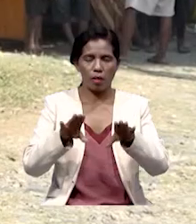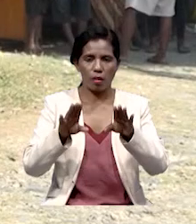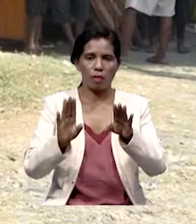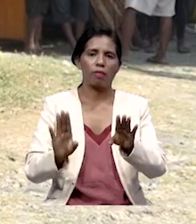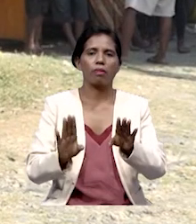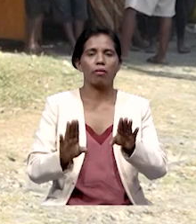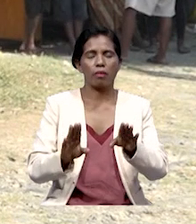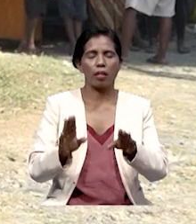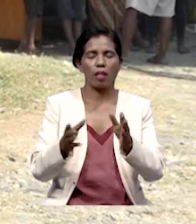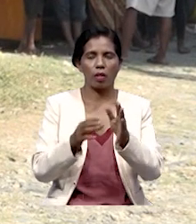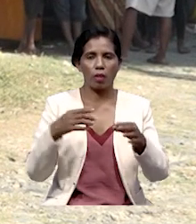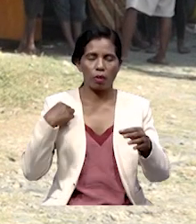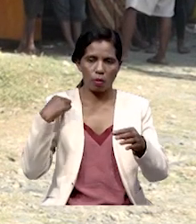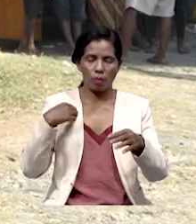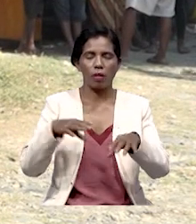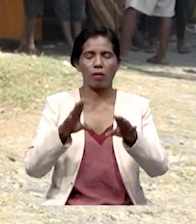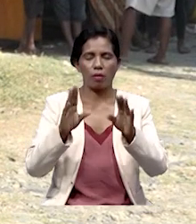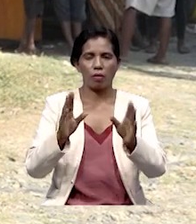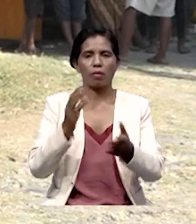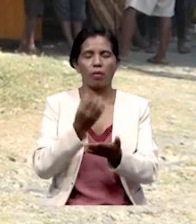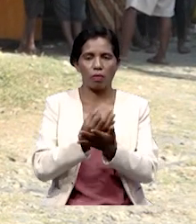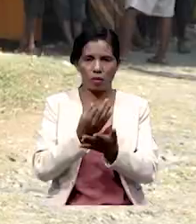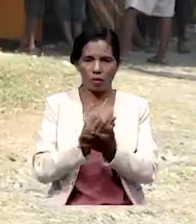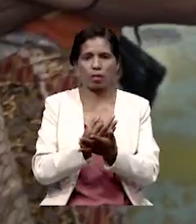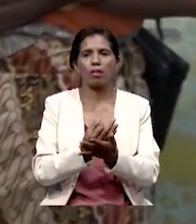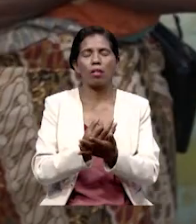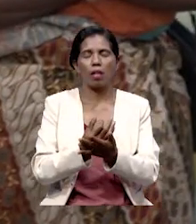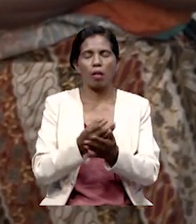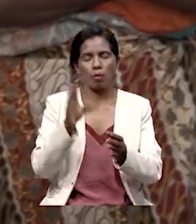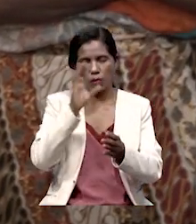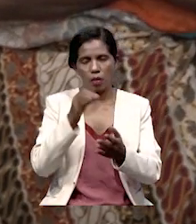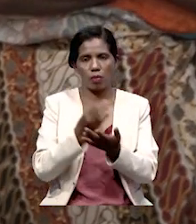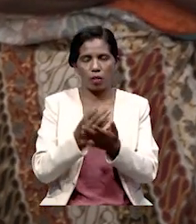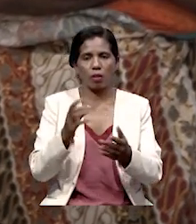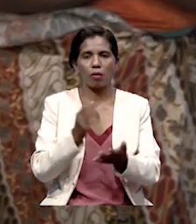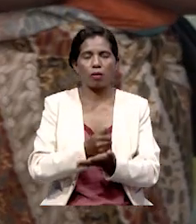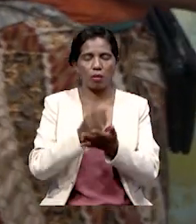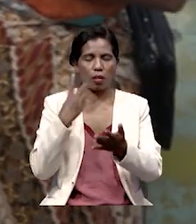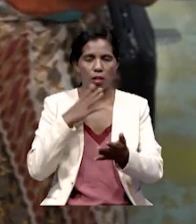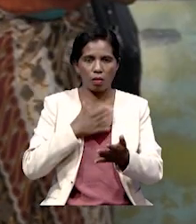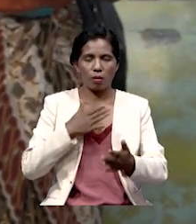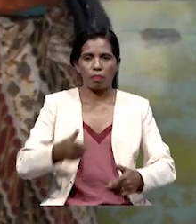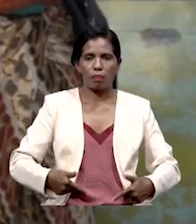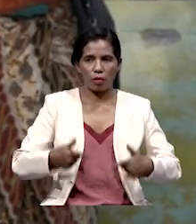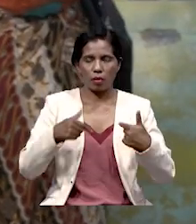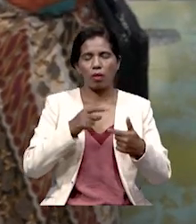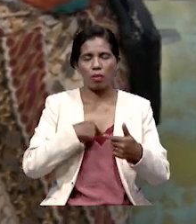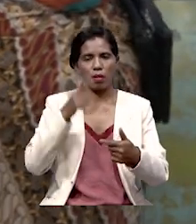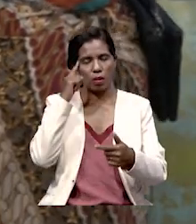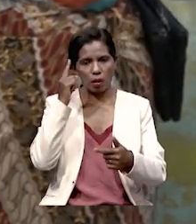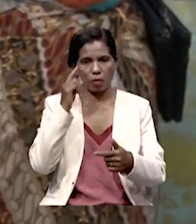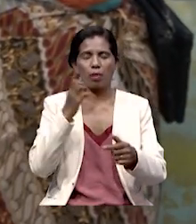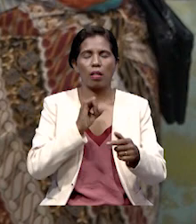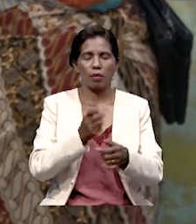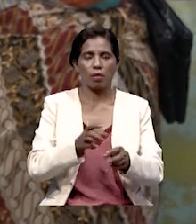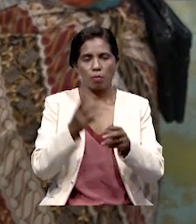buat toto obralan buat serne hau mos pote osan estado hau di bukan bodis mai be tengi itabo se mai kari hanoi ne tika hau pa makare rai ruan ruan rumah pa ka